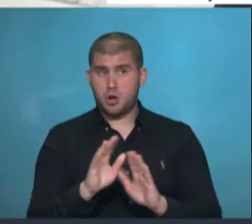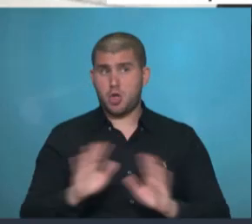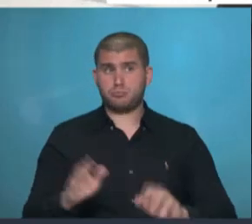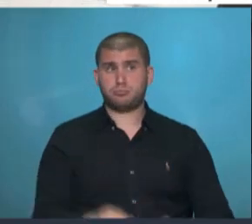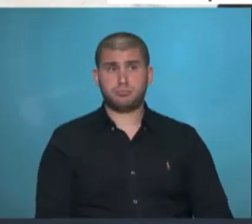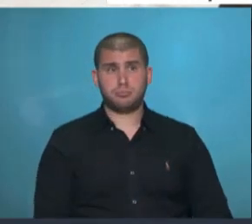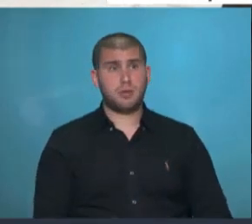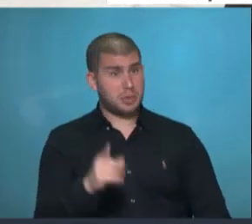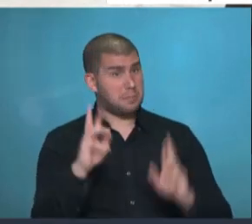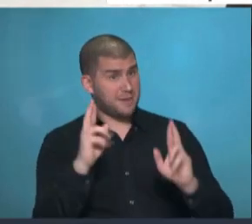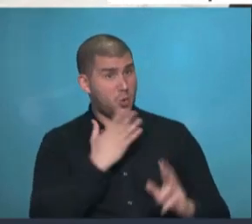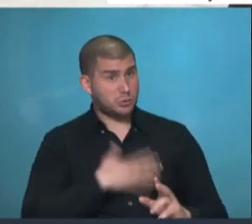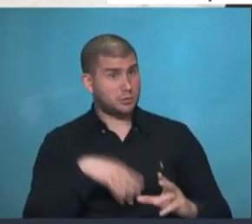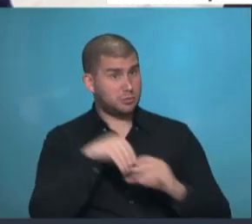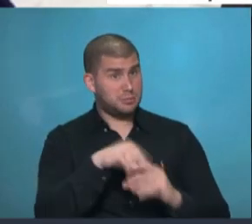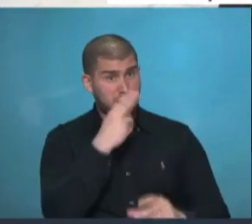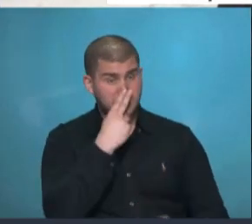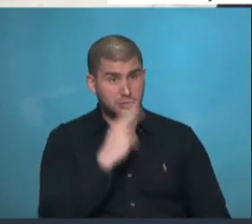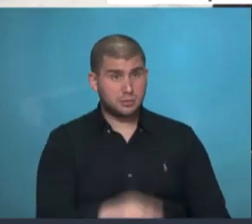ברשימה? לא. בקווה, את רוצה? כן, מנסה?